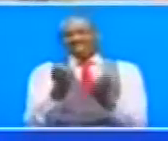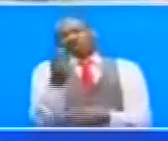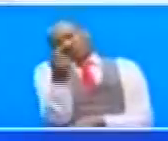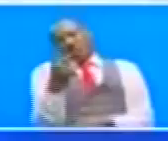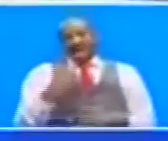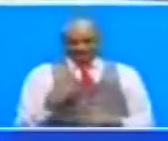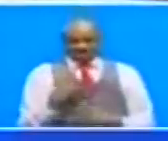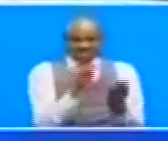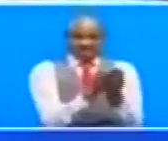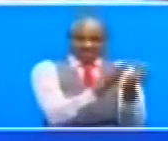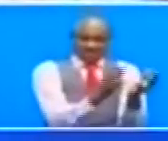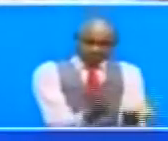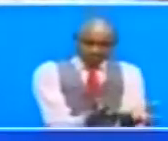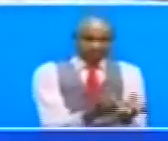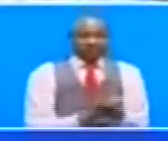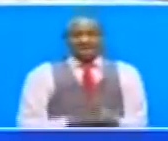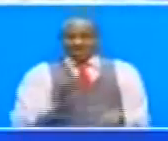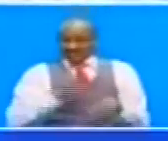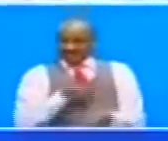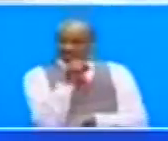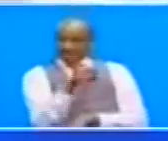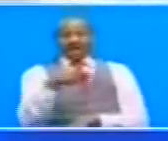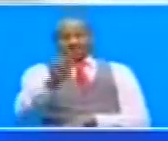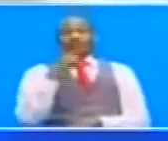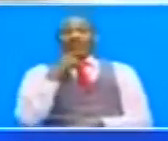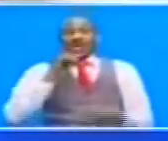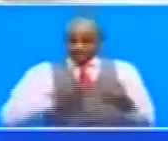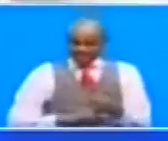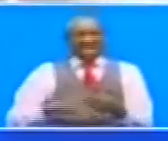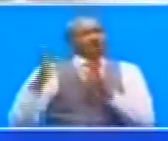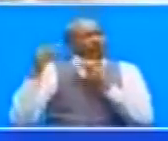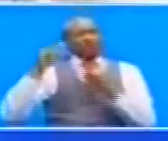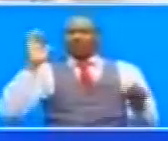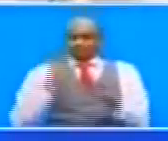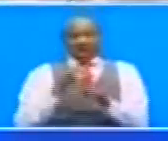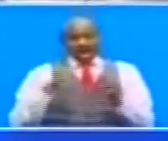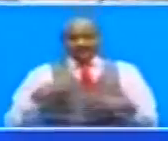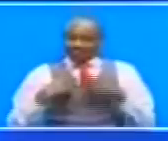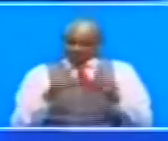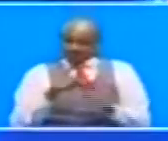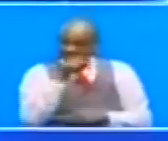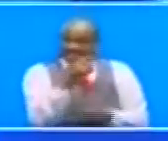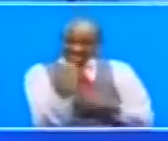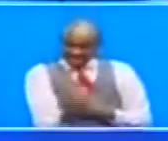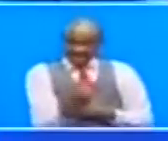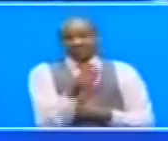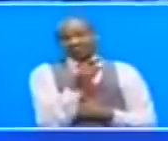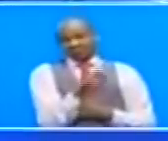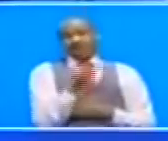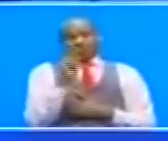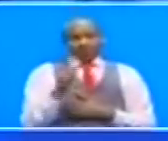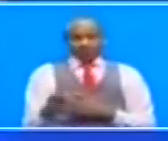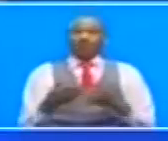uzani. Kipindi hicho yeye na mumewe walikuwa na matumaini makubwa kuwa mtoto wao Jefferson Mulaika